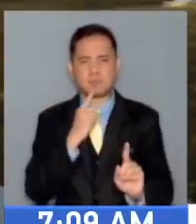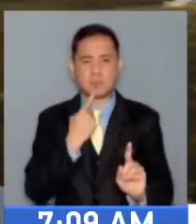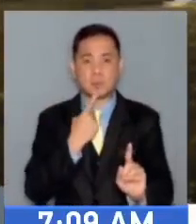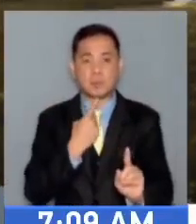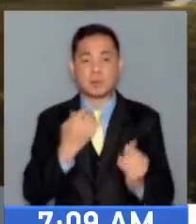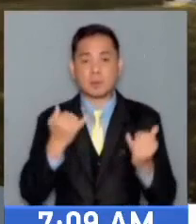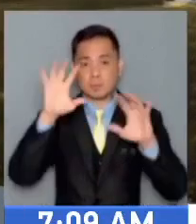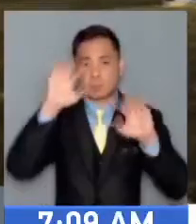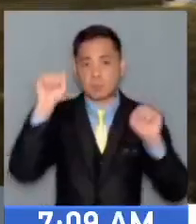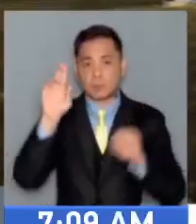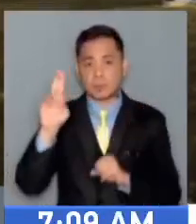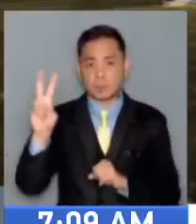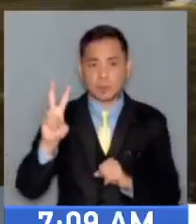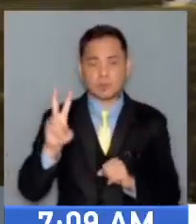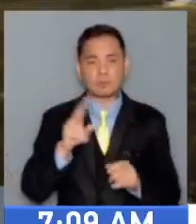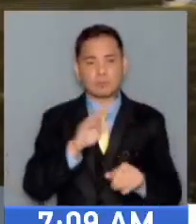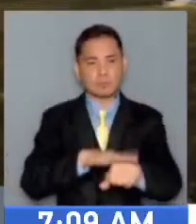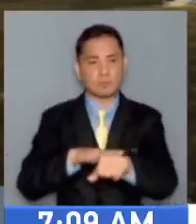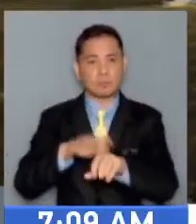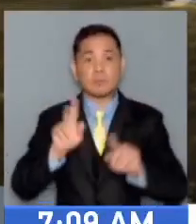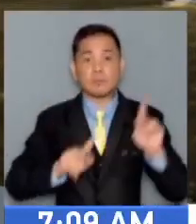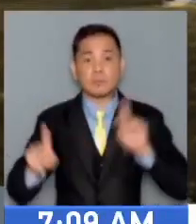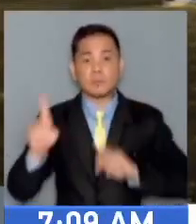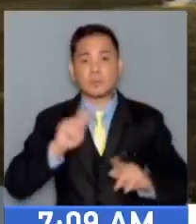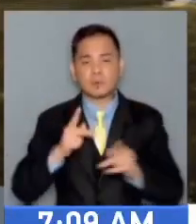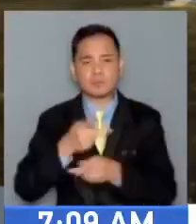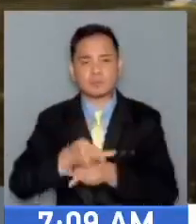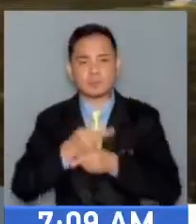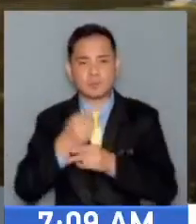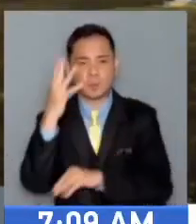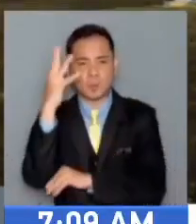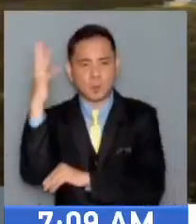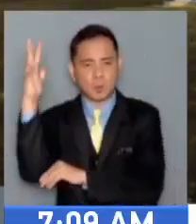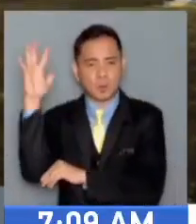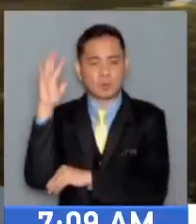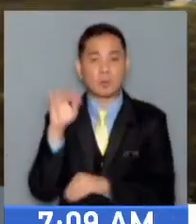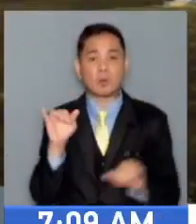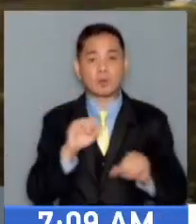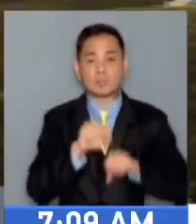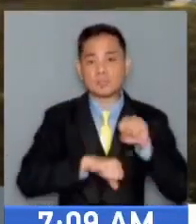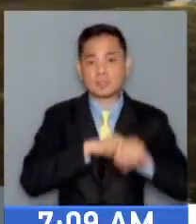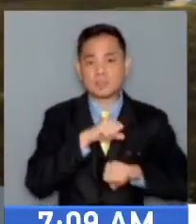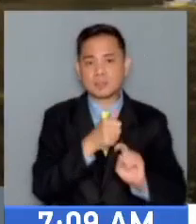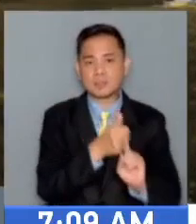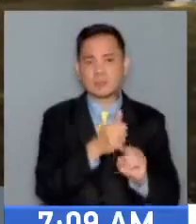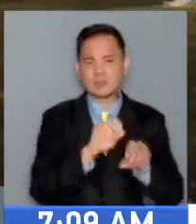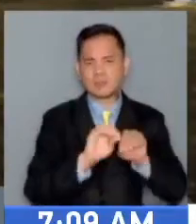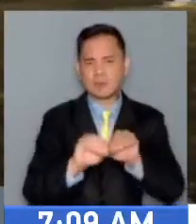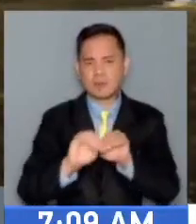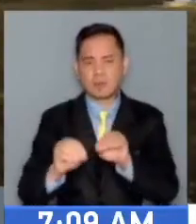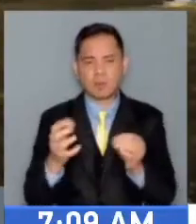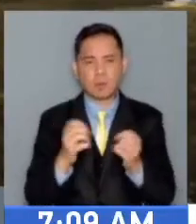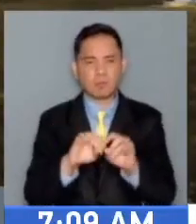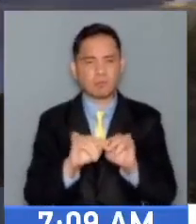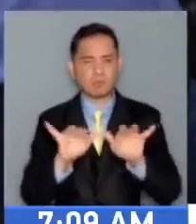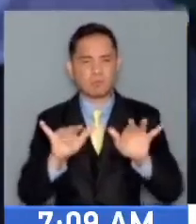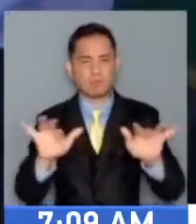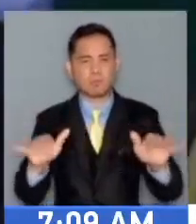kagubatan. Pati mga siklista, nakiisa rin sa pagtatanim at pagpaparami ng mga puno. Ito ang aking unang balita.